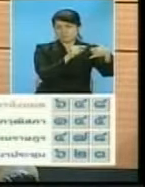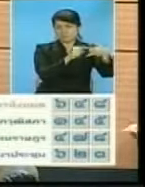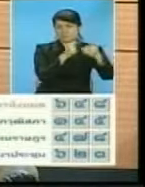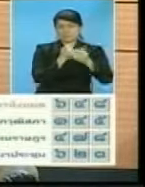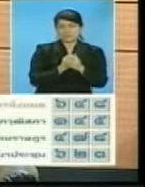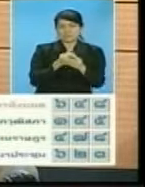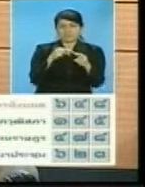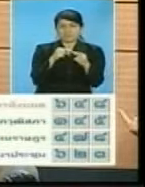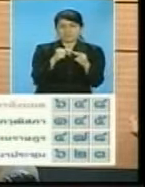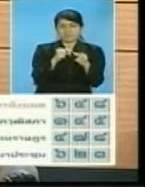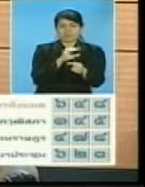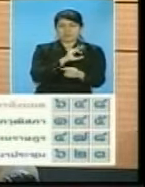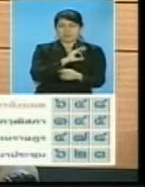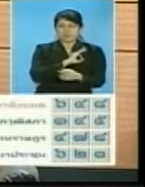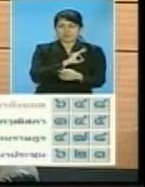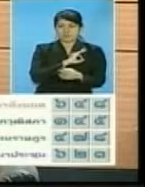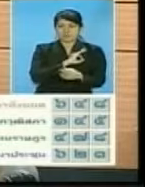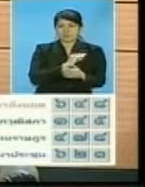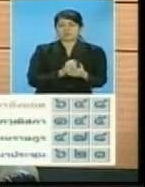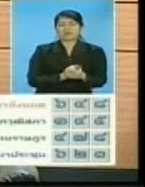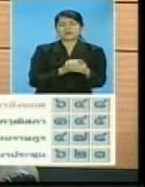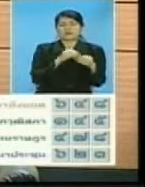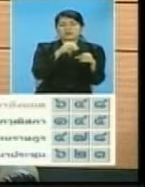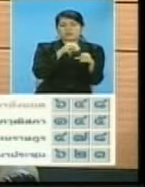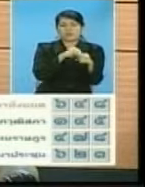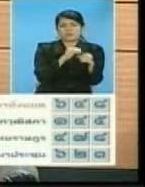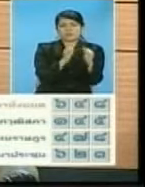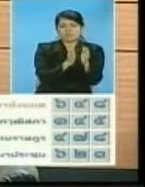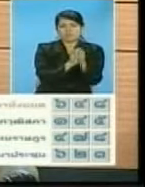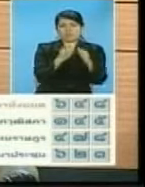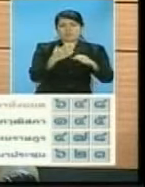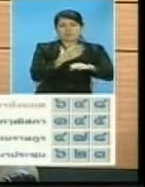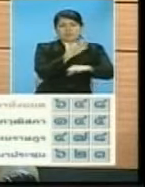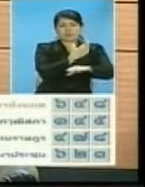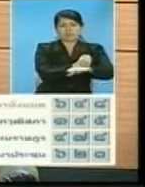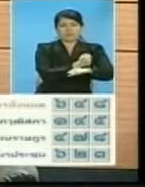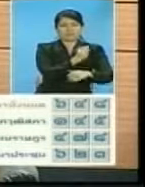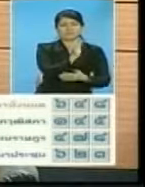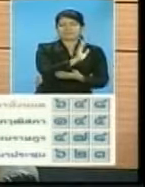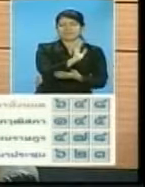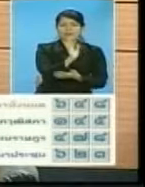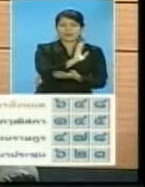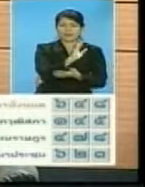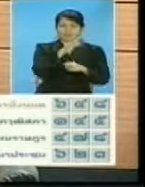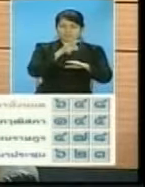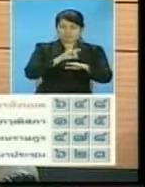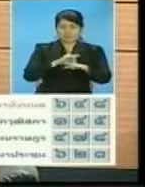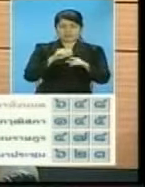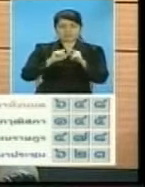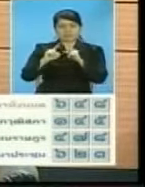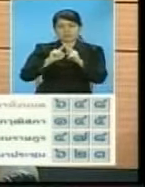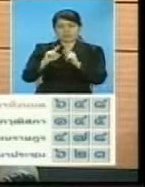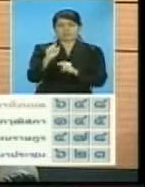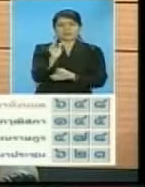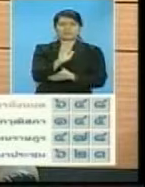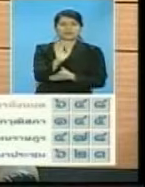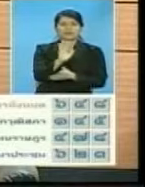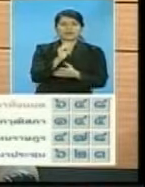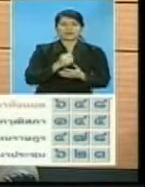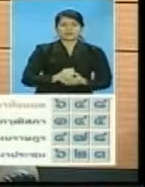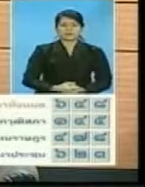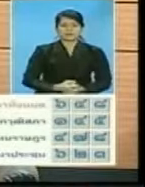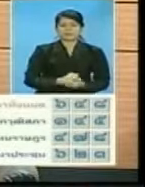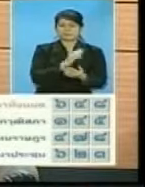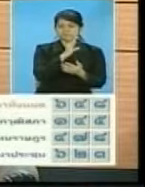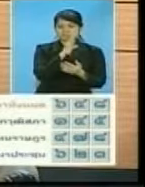การเมืองไม่ได้จะดำรงตำแหน่งทางการเมืองใดๆไม่ได้และไม่เป็นสมาชิกและ